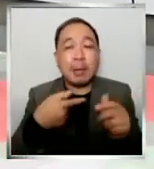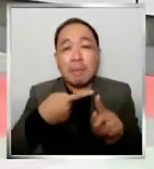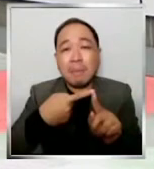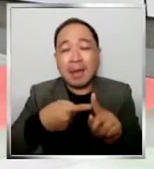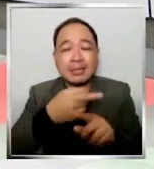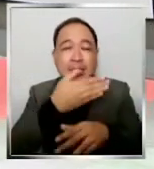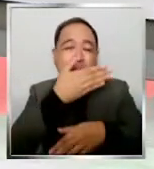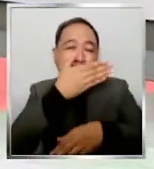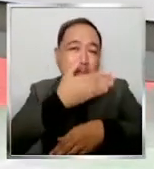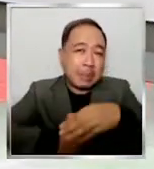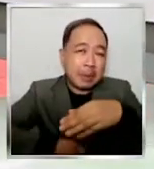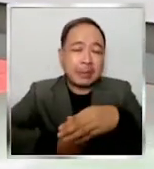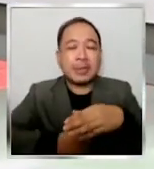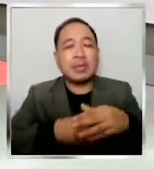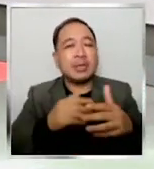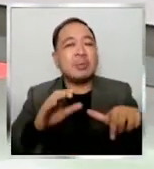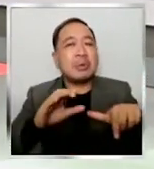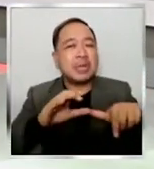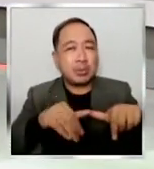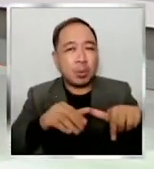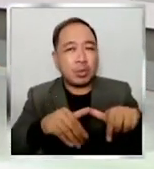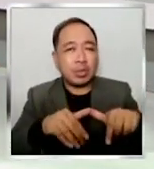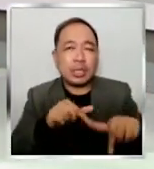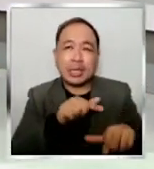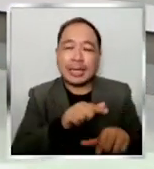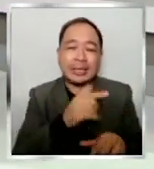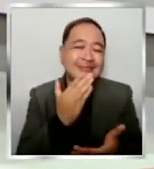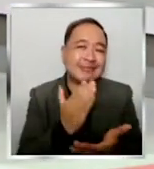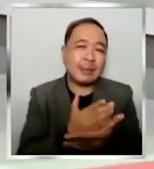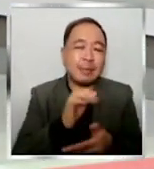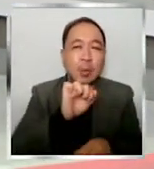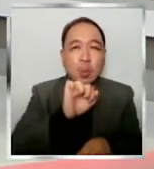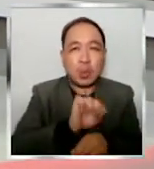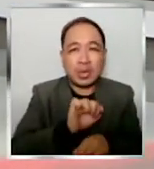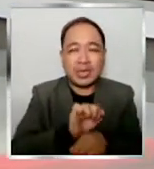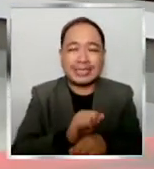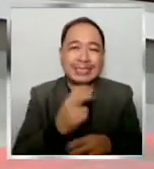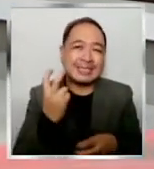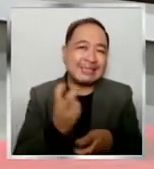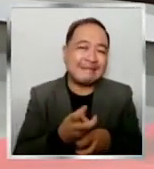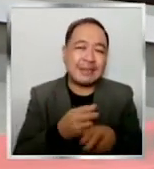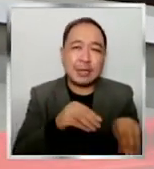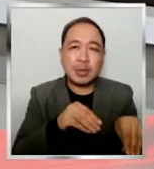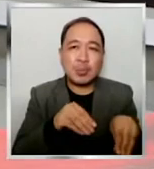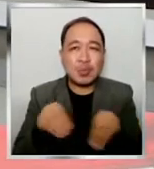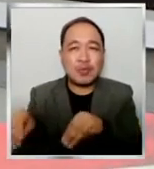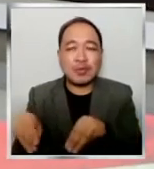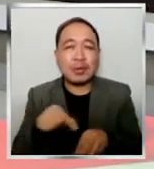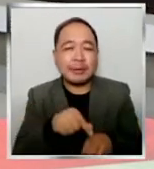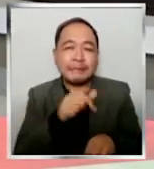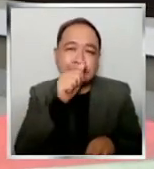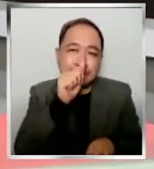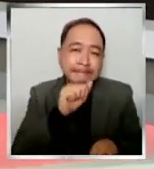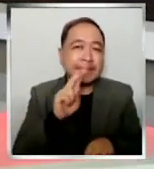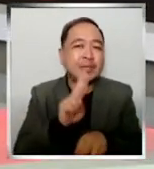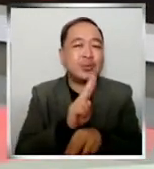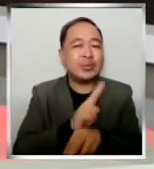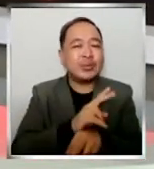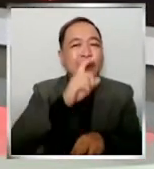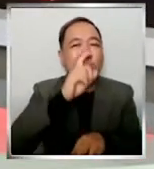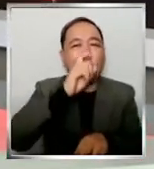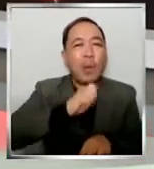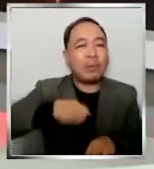dahil pahirapan din ang pagkilos lalo't pinagtsatsaga niya na lang gamitin ang luma niyang saklay. Kaya naman ang kanyang simpleng